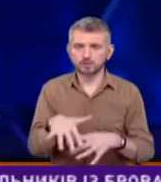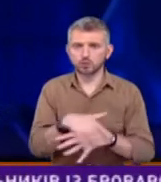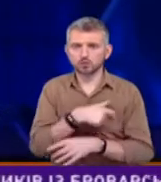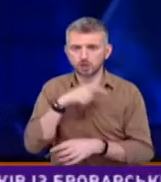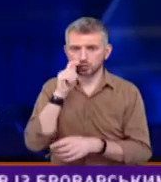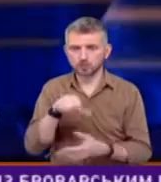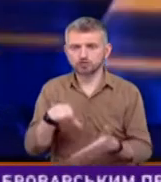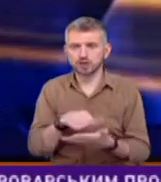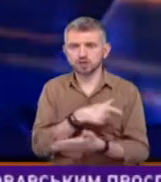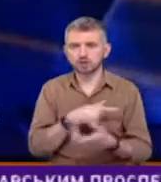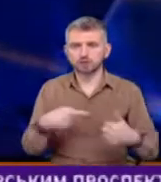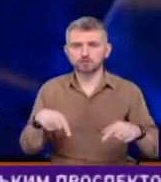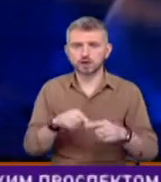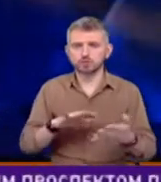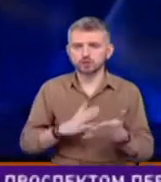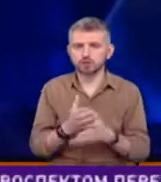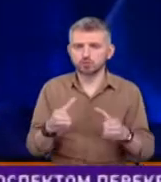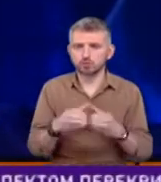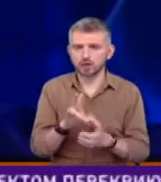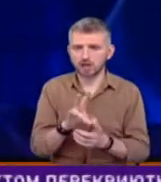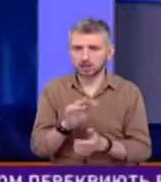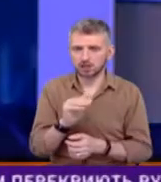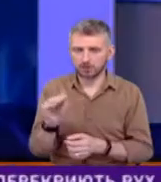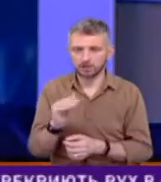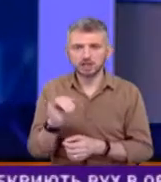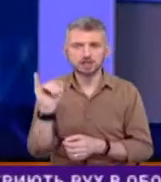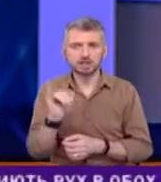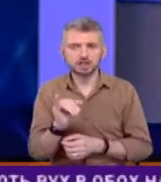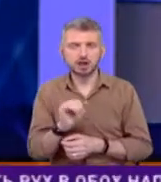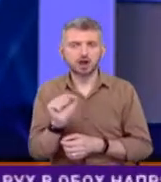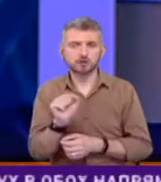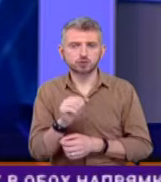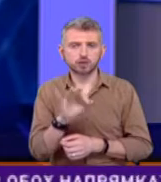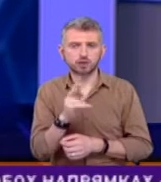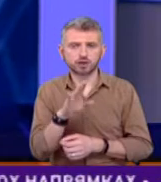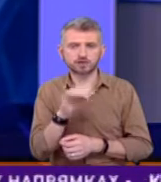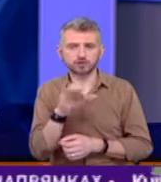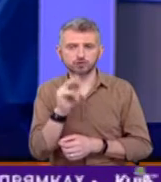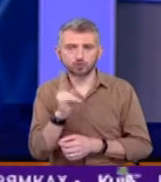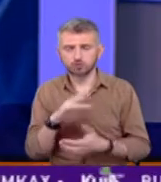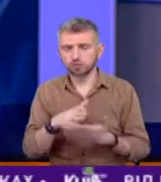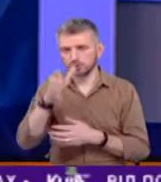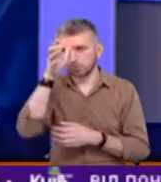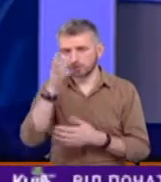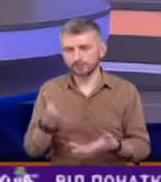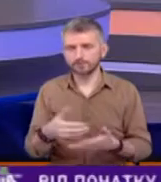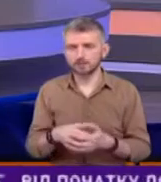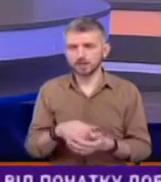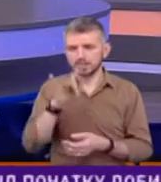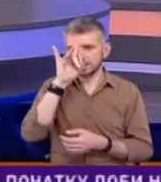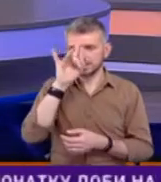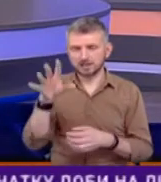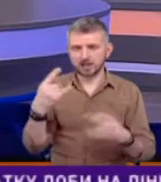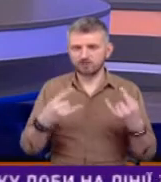України, член депутатської фракції політичної партії «Народний фронт». І Анатолій Октисюк, політолог. Пане Анатолій, зірка